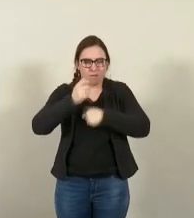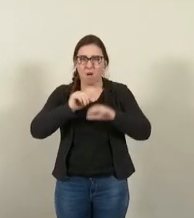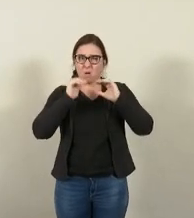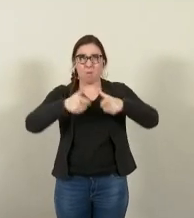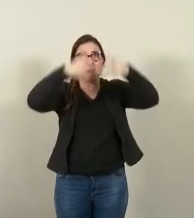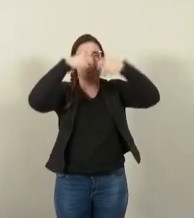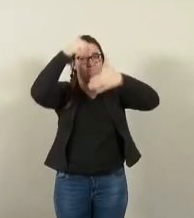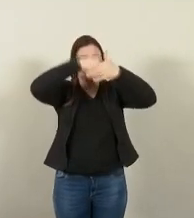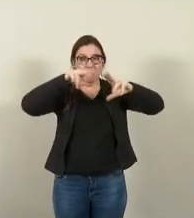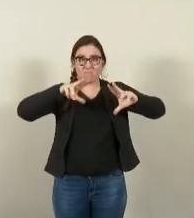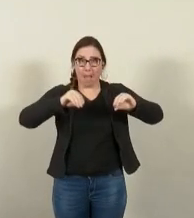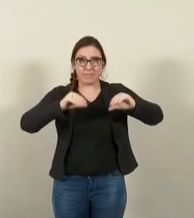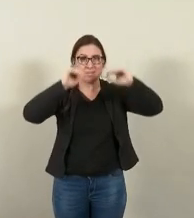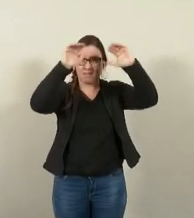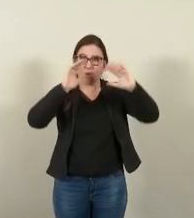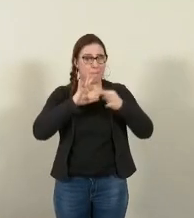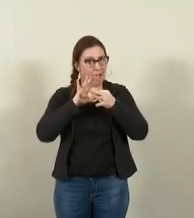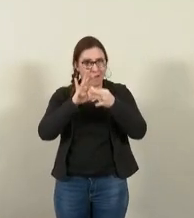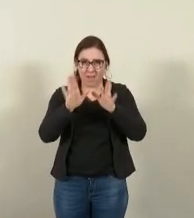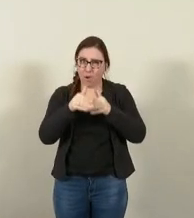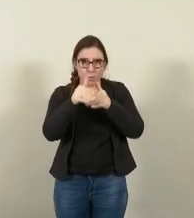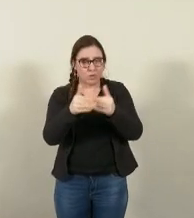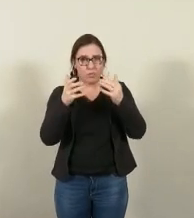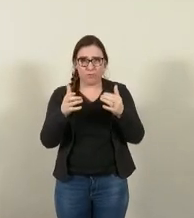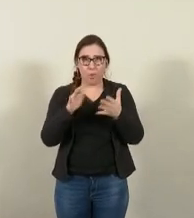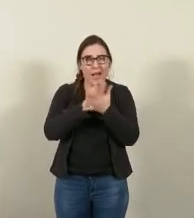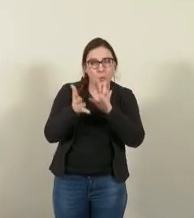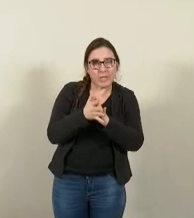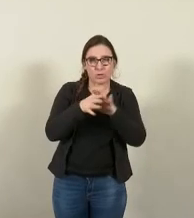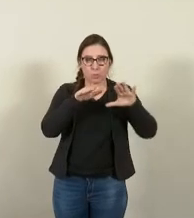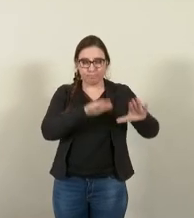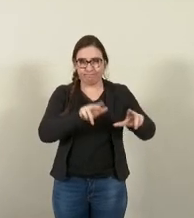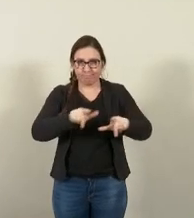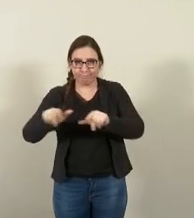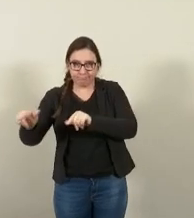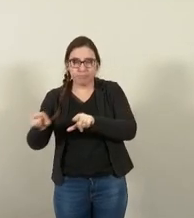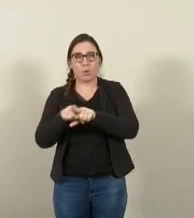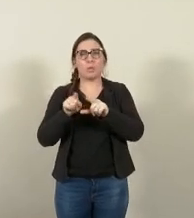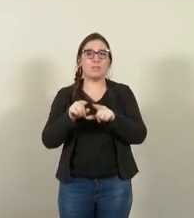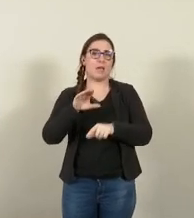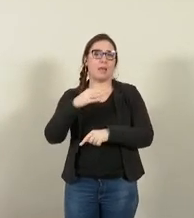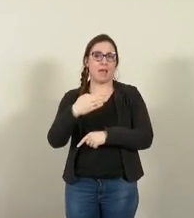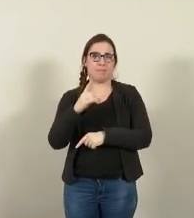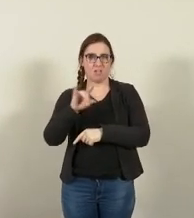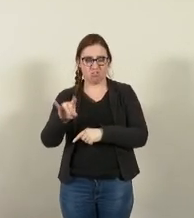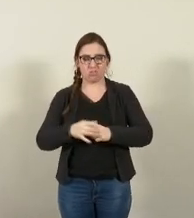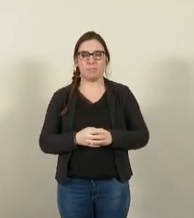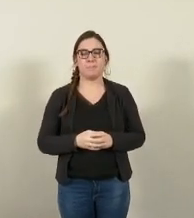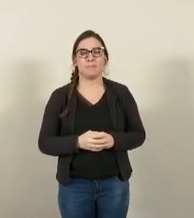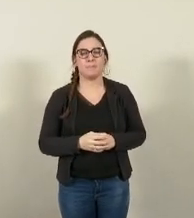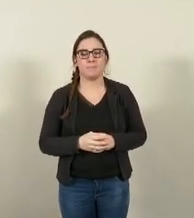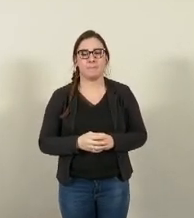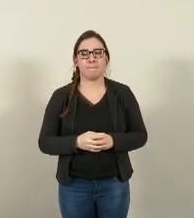non habités tout en faisant le lien avec les habitants et habitantes du quartier mais aussi avec la maison des habitants les contrats